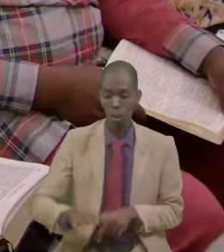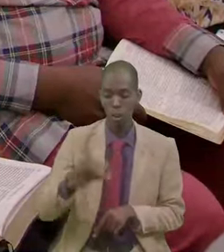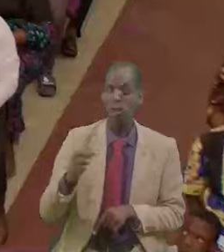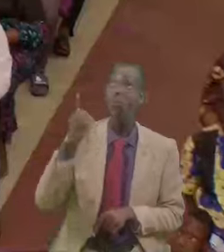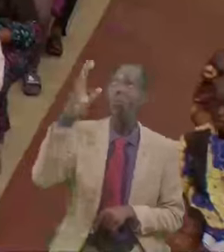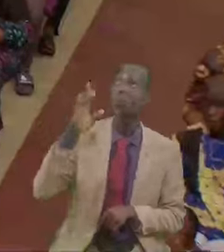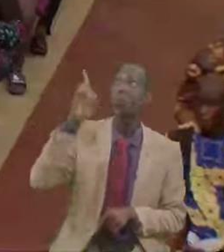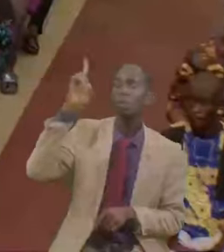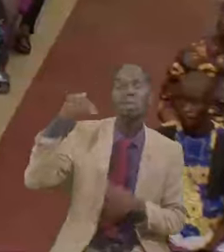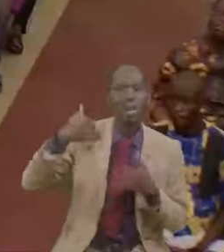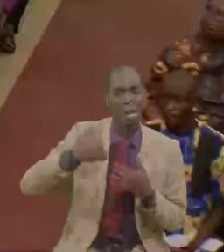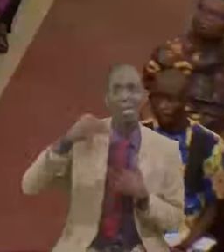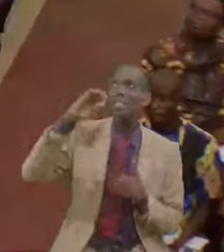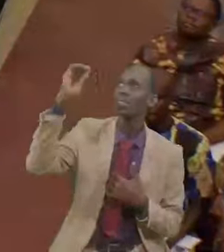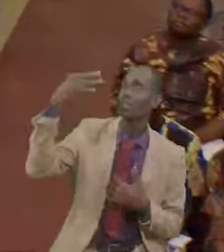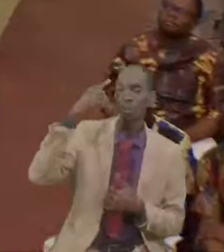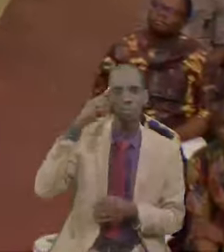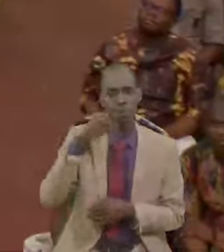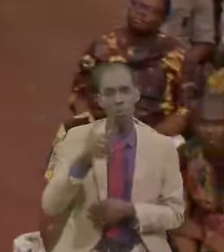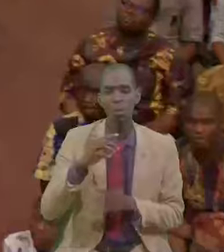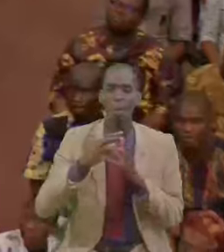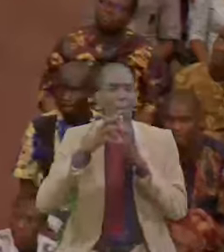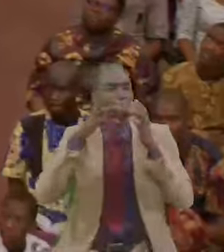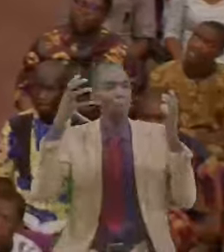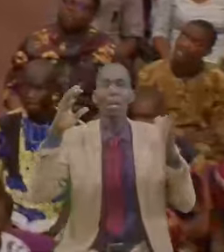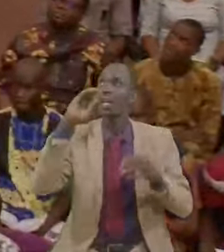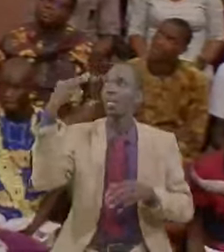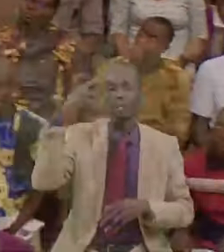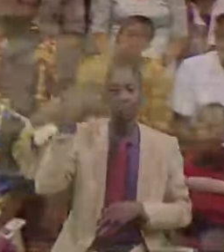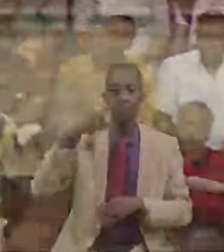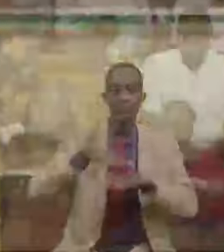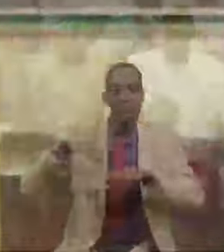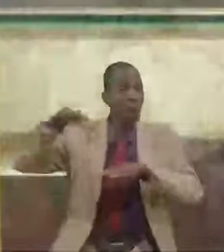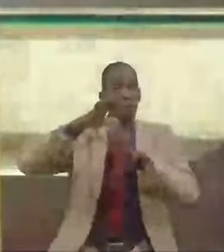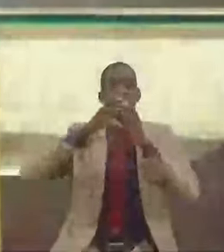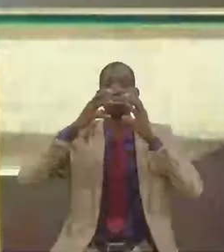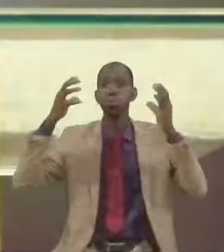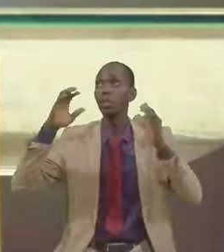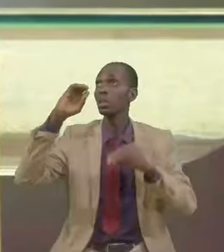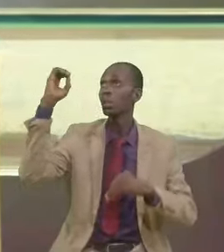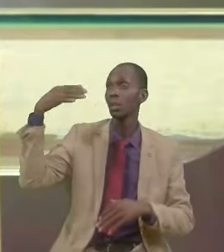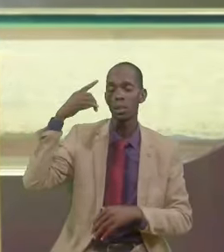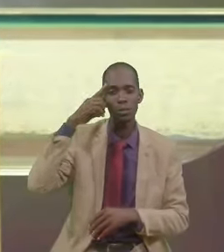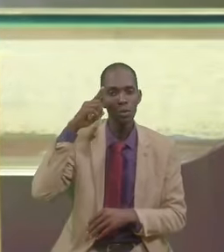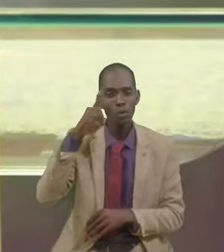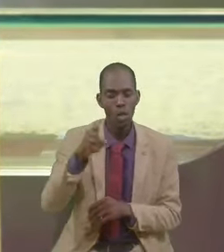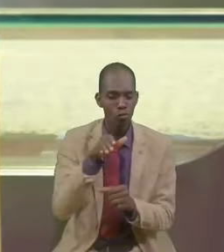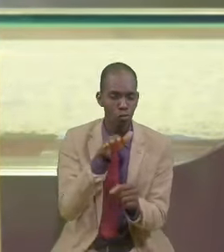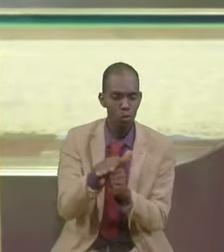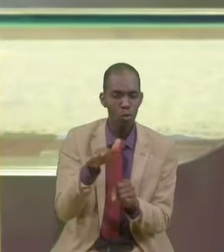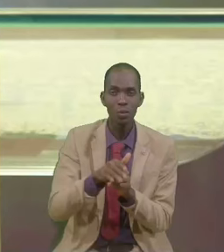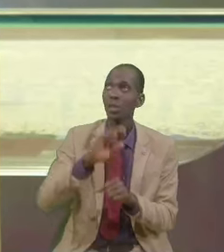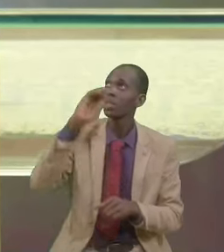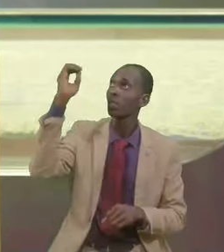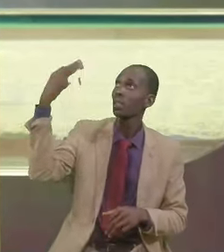Dieu a la grâce pour vous, une grâce abondante pour vous, la grâce surabondante pour vous, la grâce